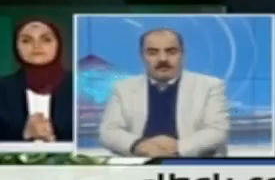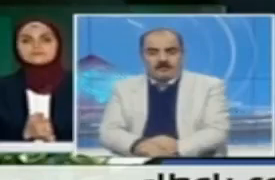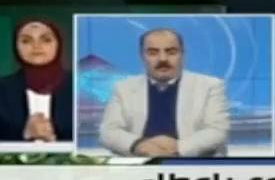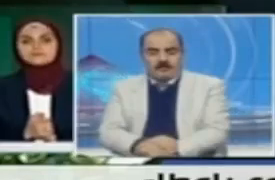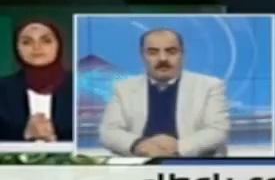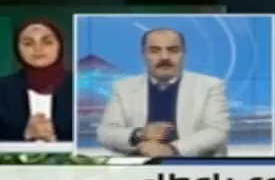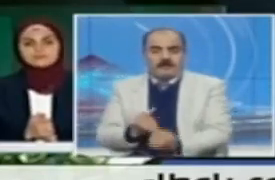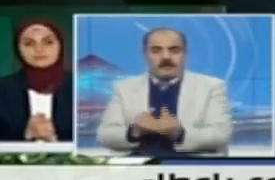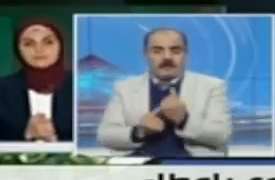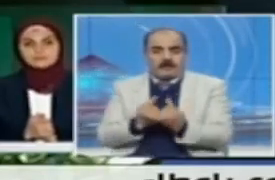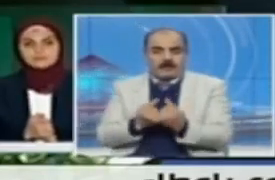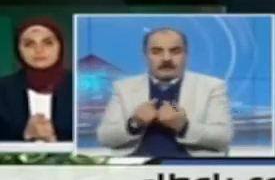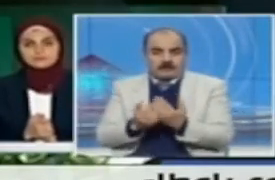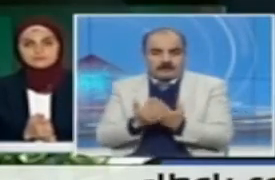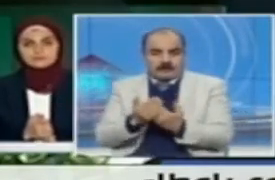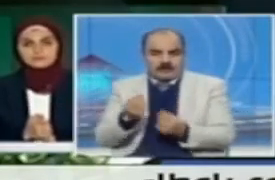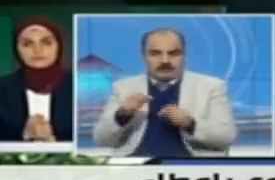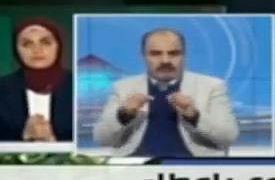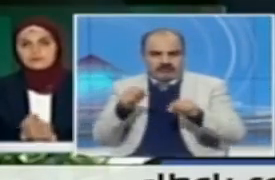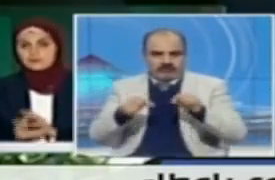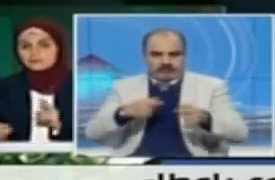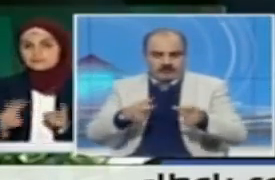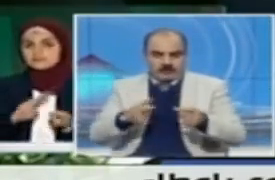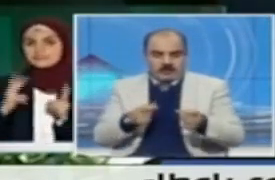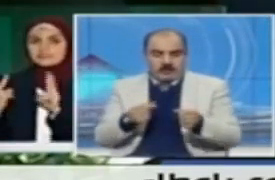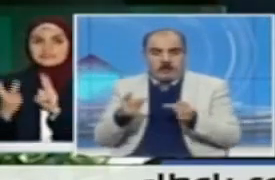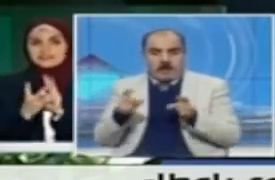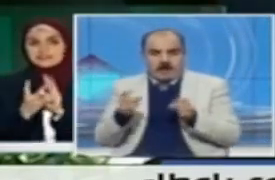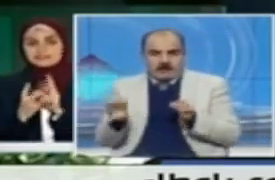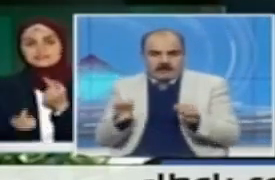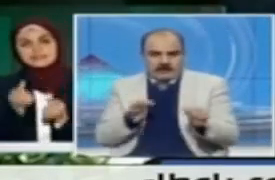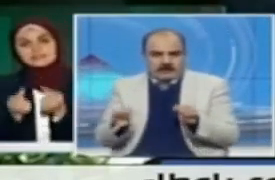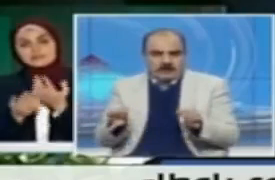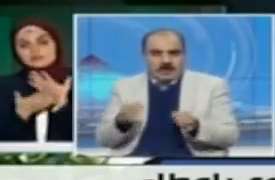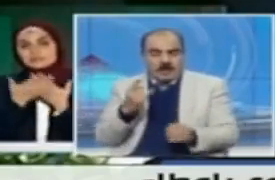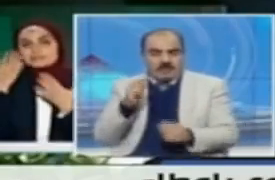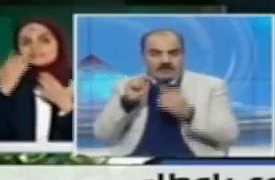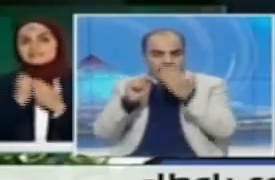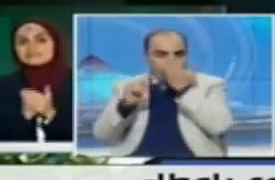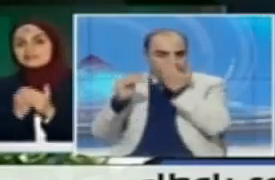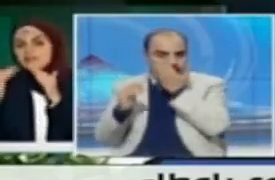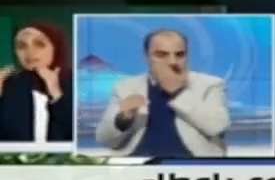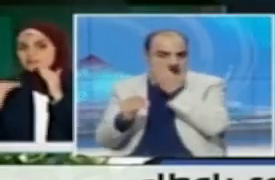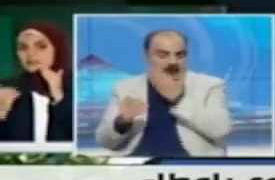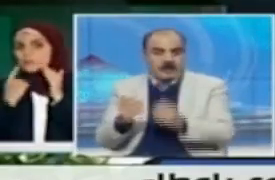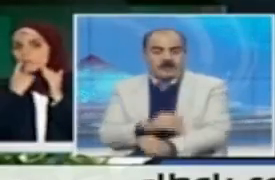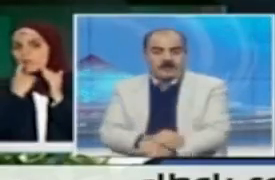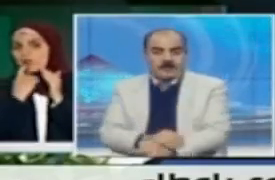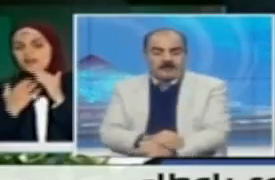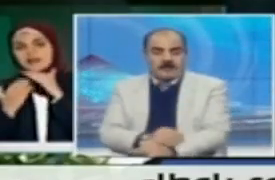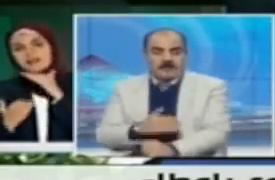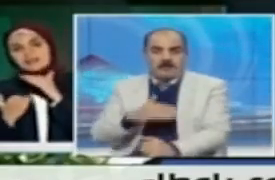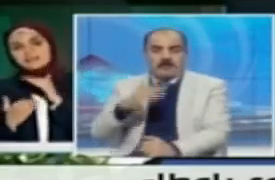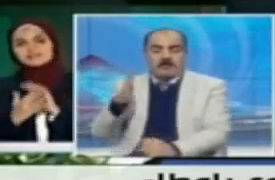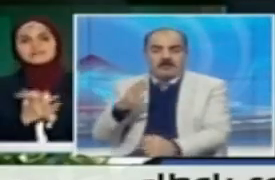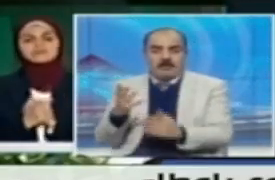بزراعة حديثة يقلل كمية المية، لو قلت 10% من كمية المية المستخدمة ده رقم كبير قوي